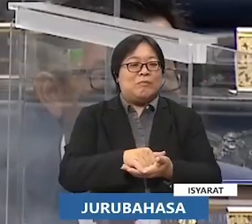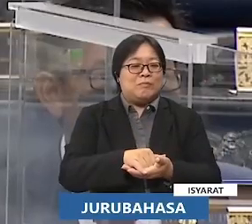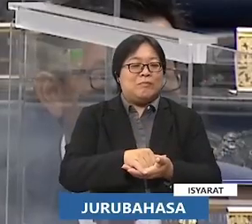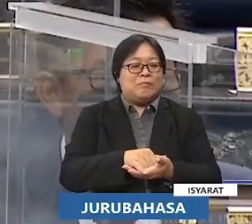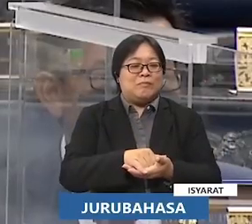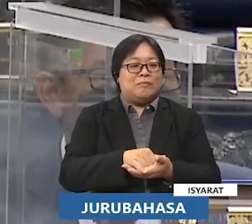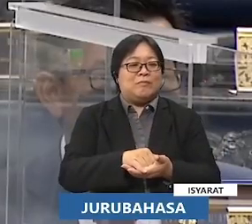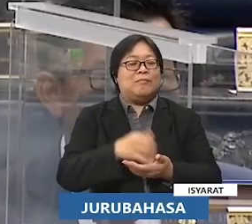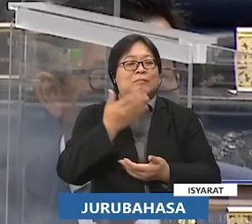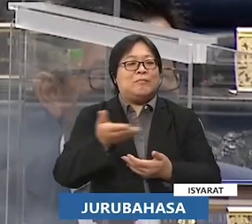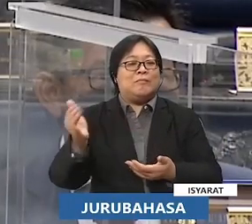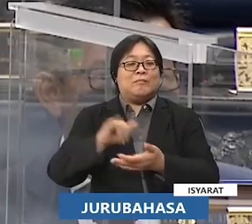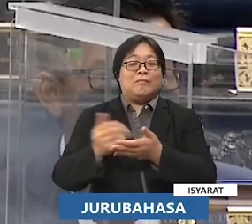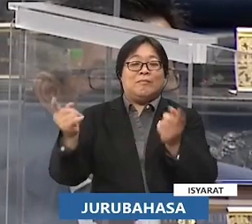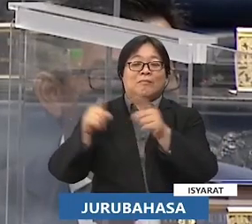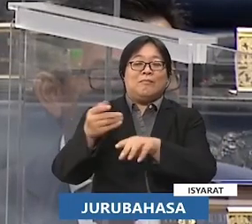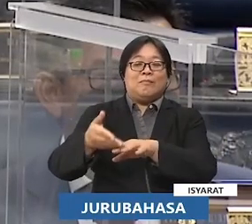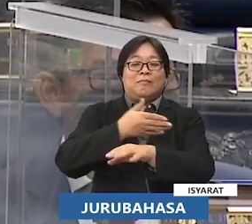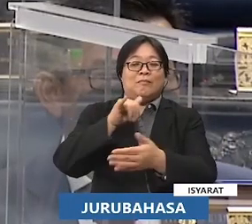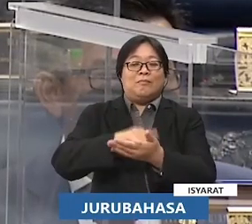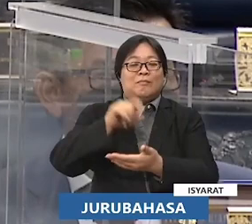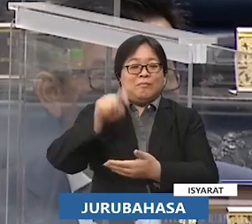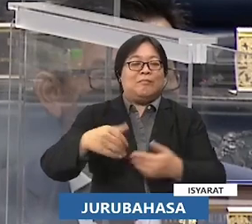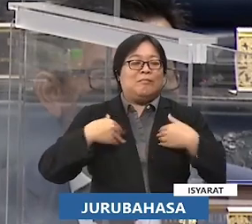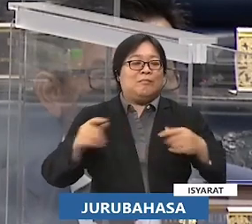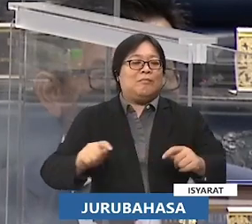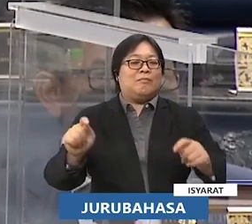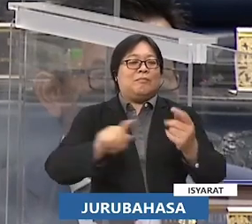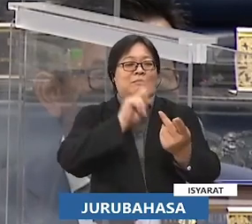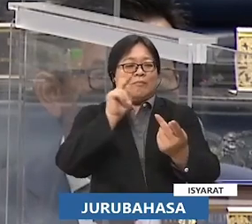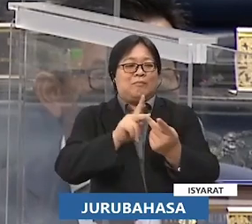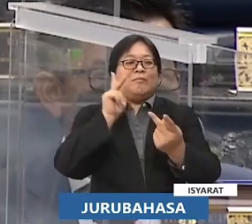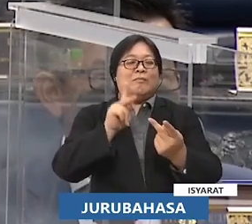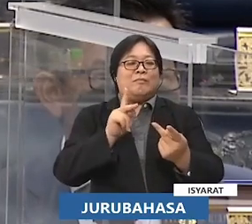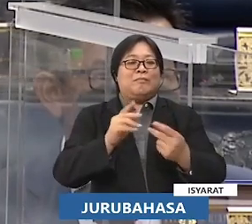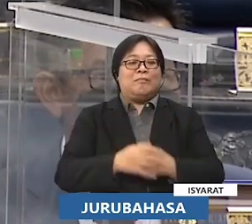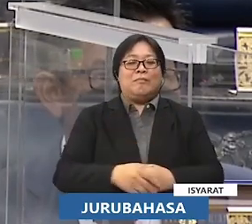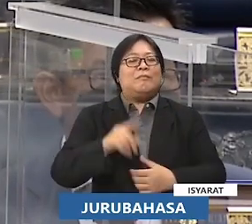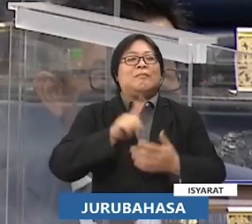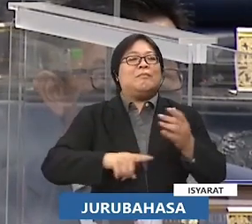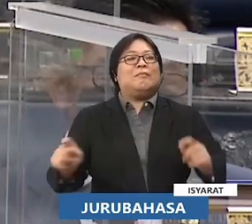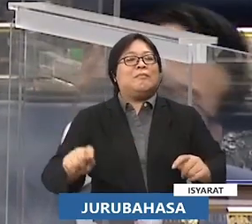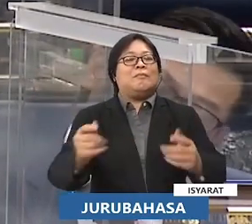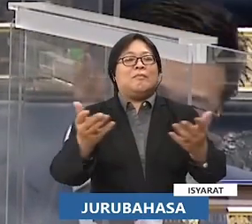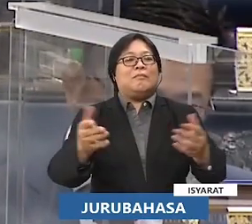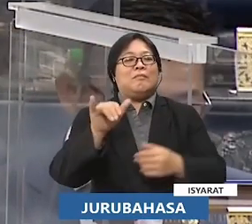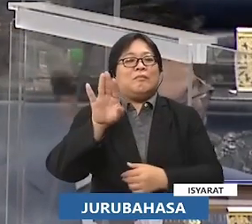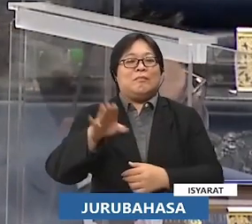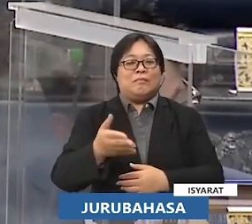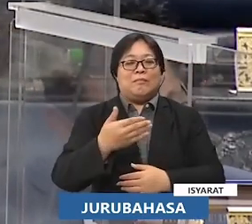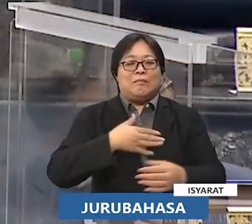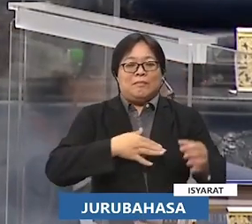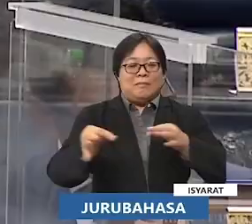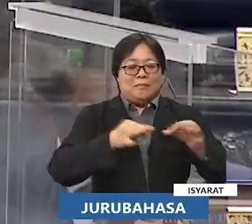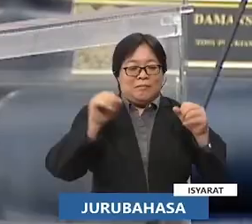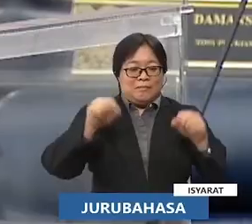peeum Peterpan lepas Nikita perlu ambil tindakan yang setelah yang wajarlah Apakah tindakannya akan diambil yang mau